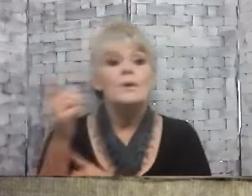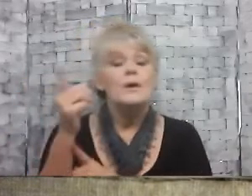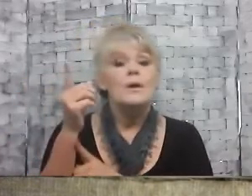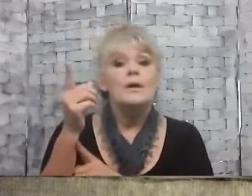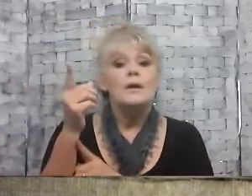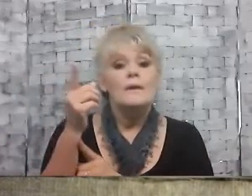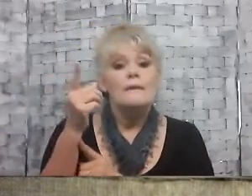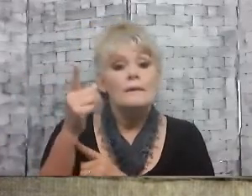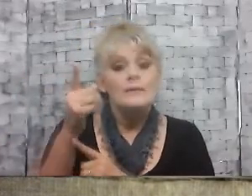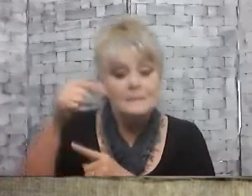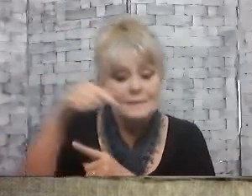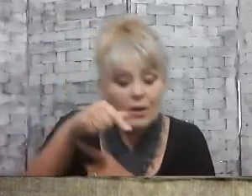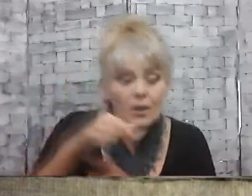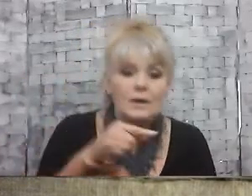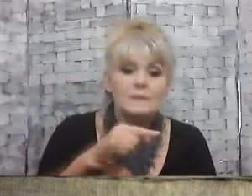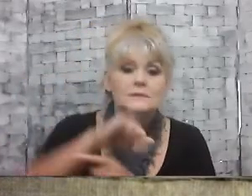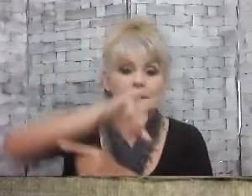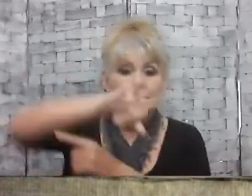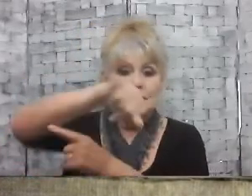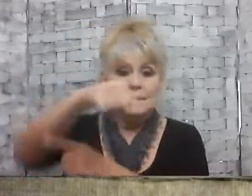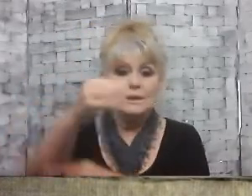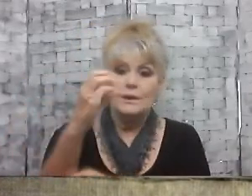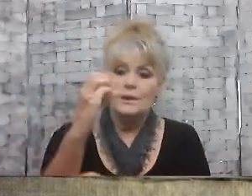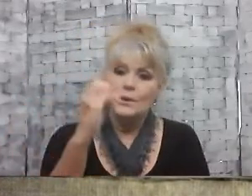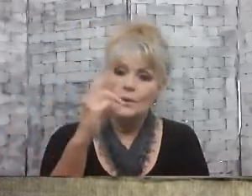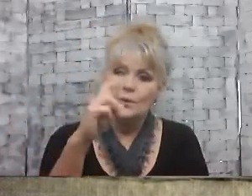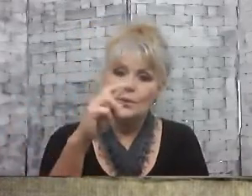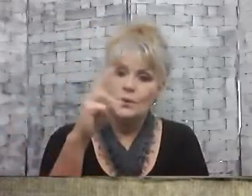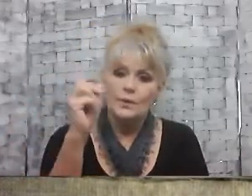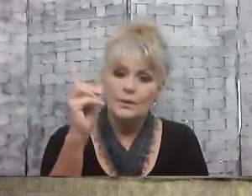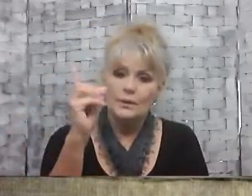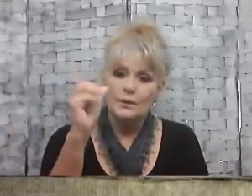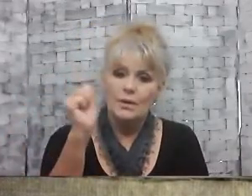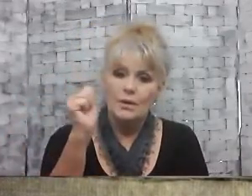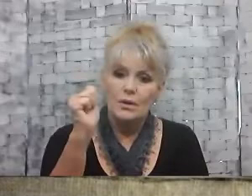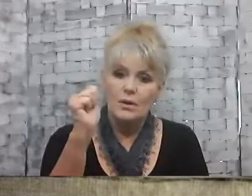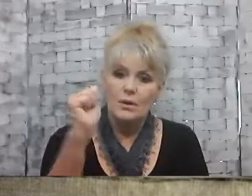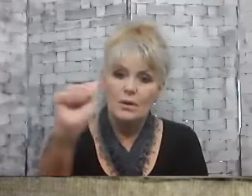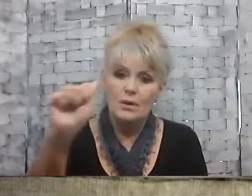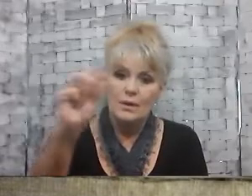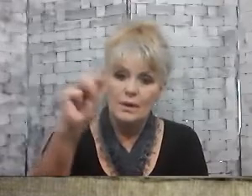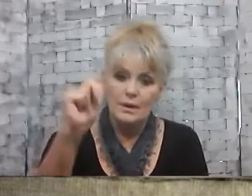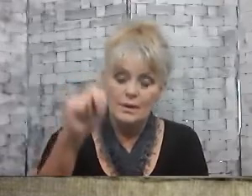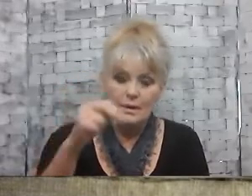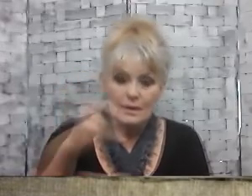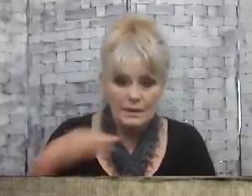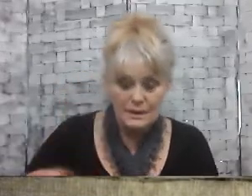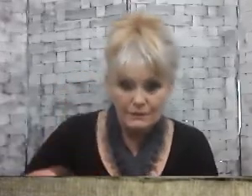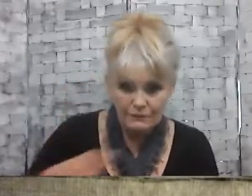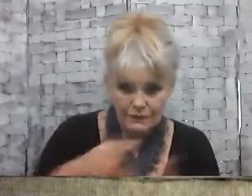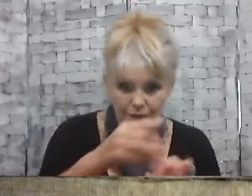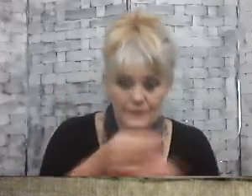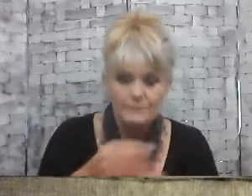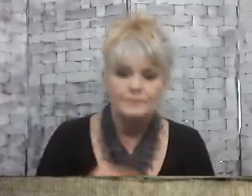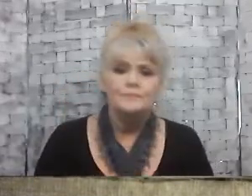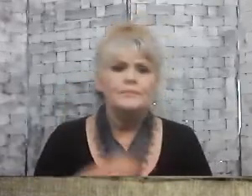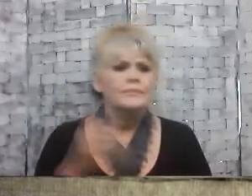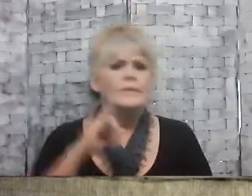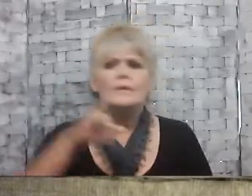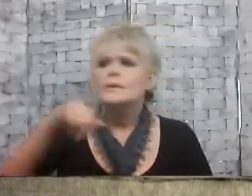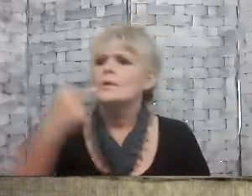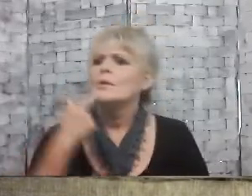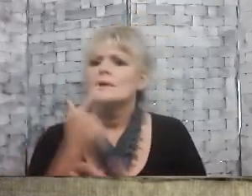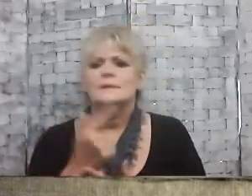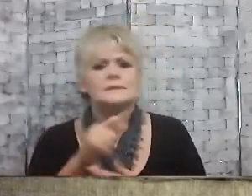in die beloofde land ingekom het, die Jordaan, daar roep Johannes weer vir Israel terug na die Here toe, eindelik terug na hulle eie story